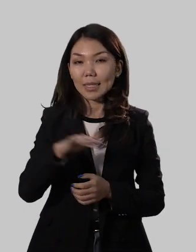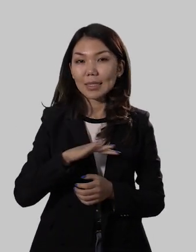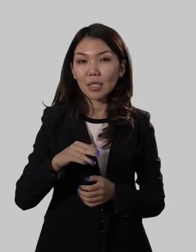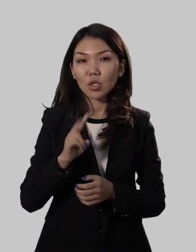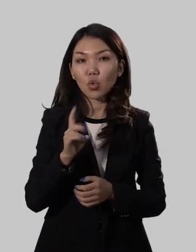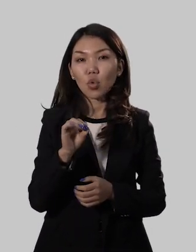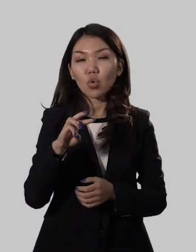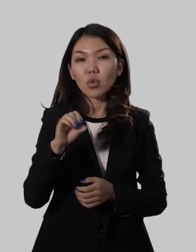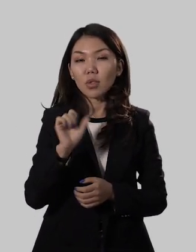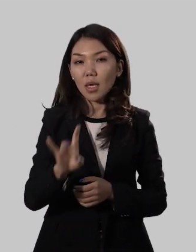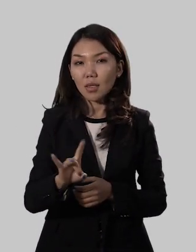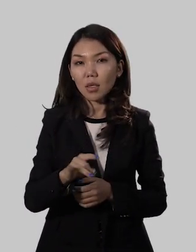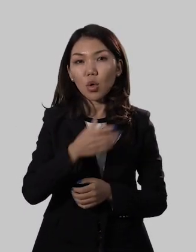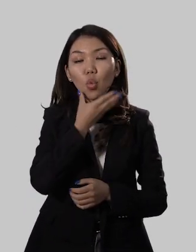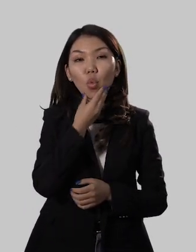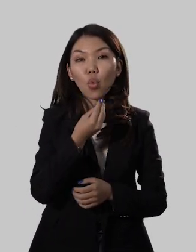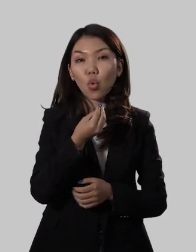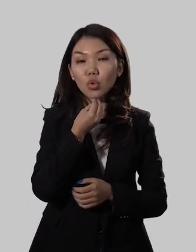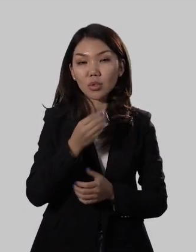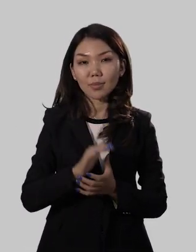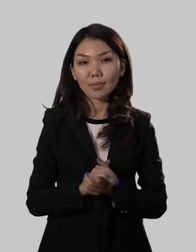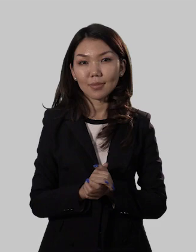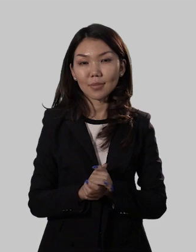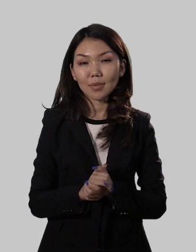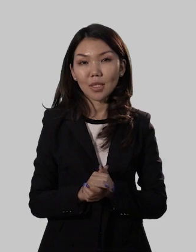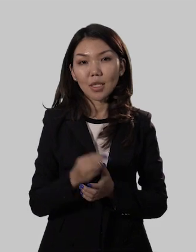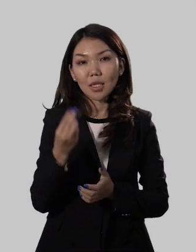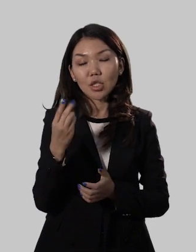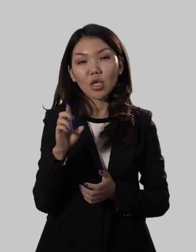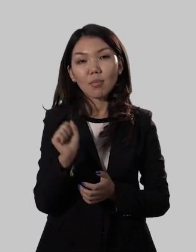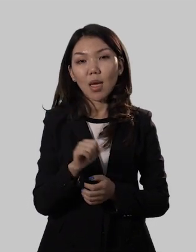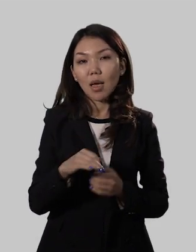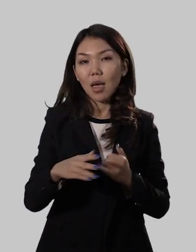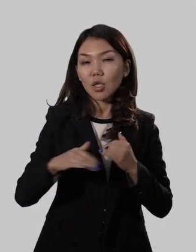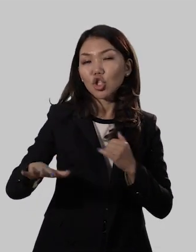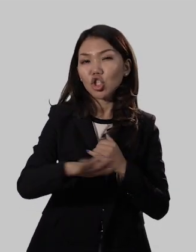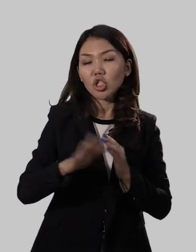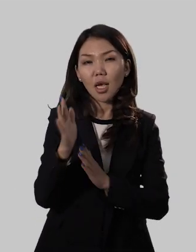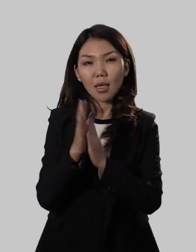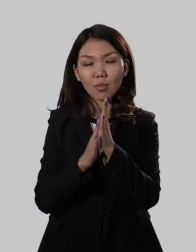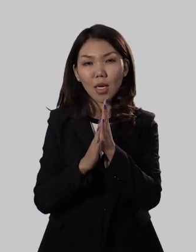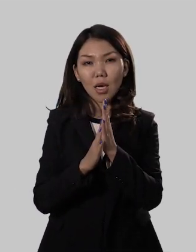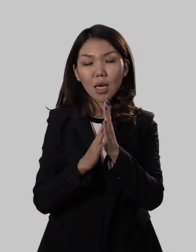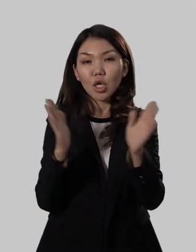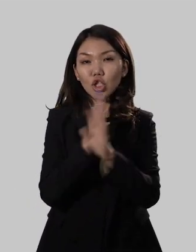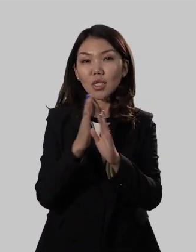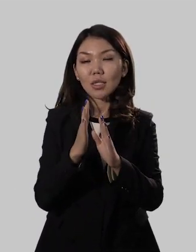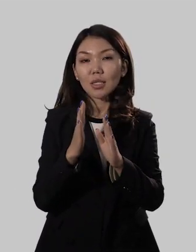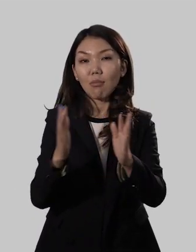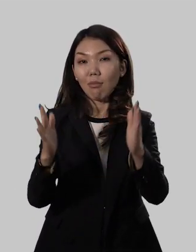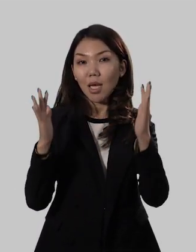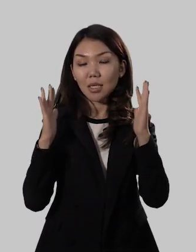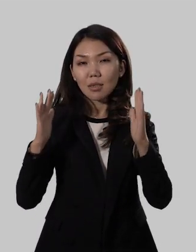Кыргызстанда коруктар кооз, шалба, жаратылыш парктарында